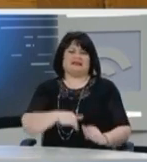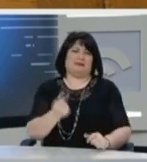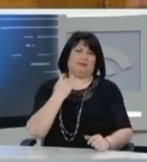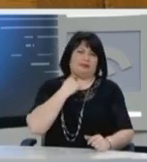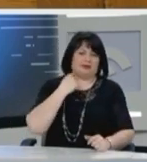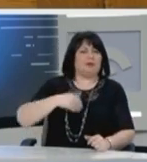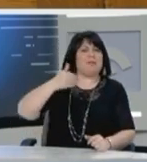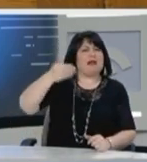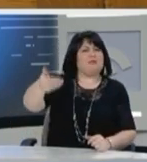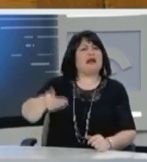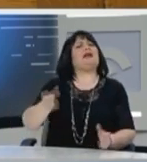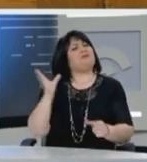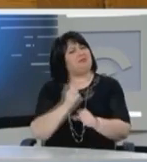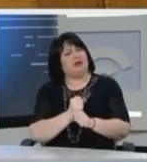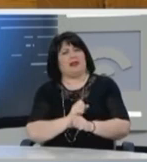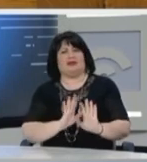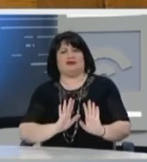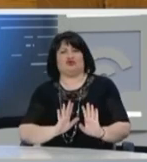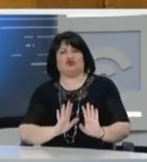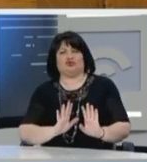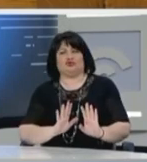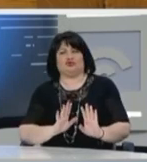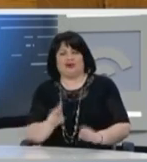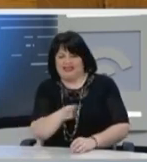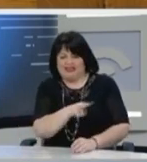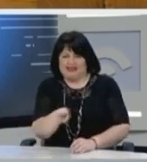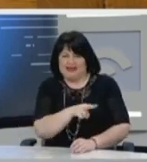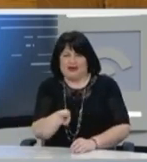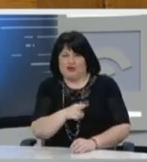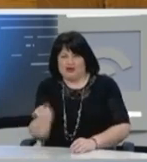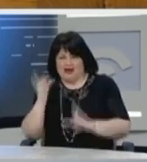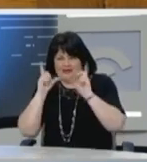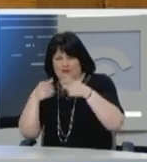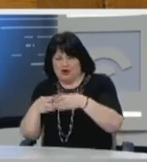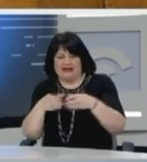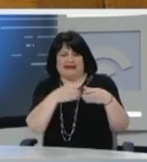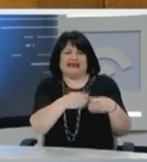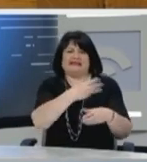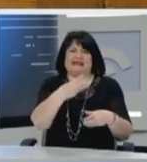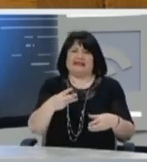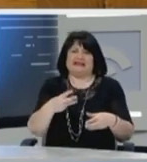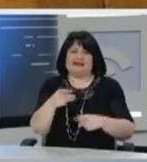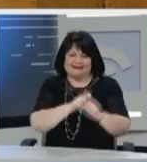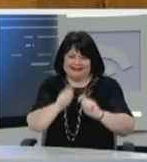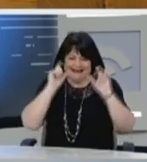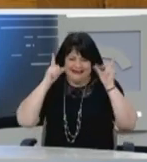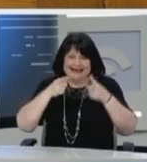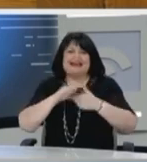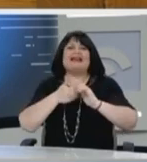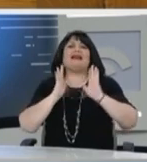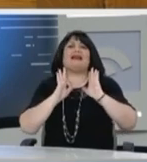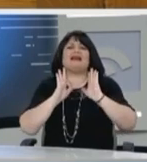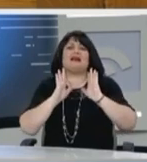θα ξανακερδίσω μεθαύριο. Το πάνε έτσι τα δύο κόμματα. Δεν θέλουν να φτιάξουν δημοκρατία. Σου